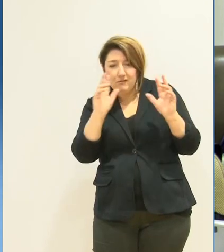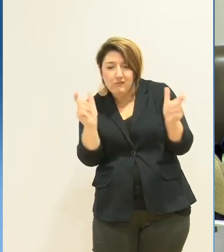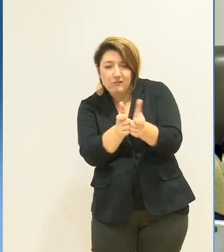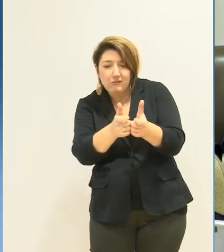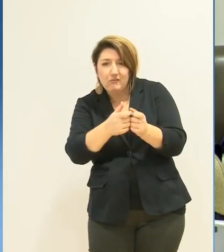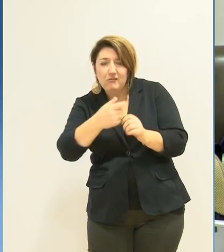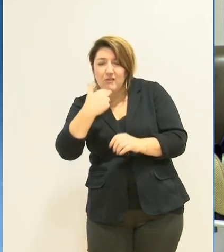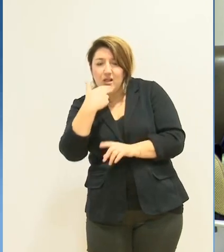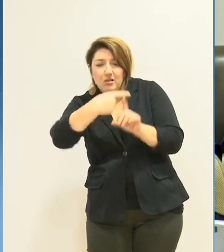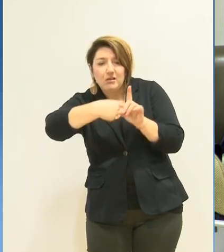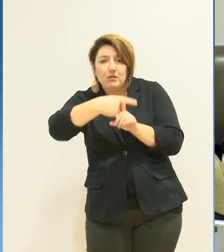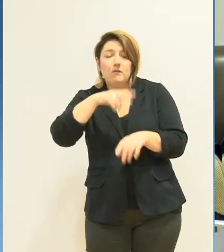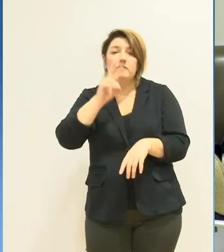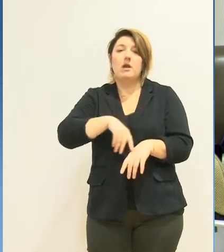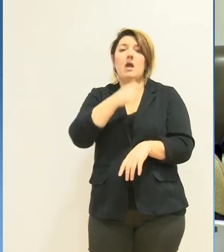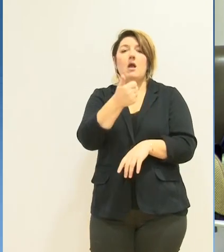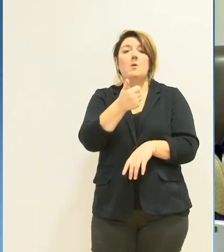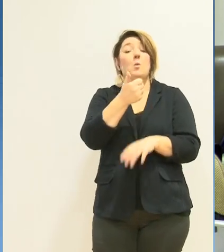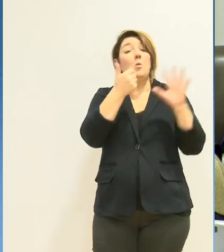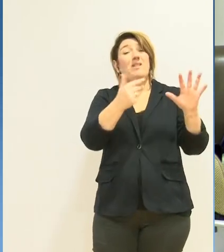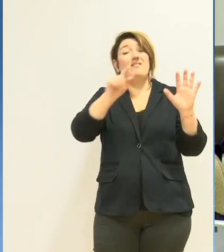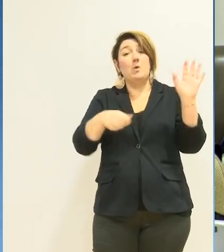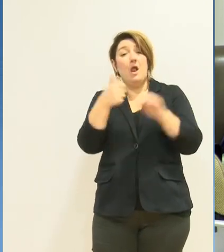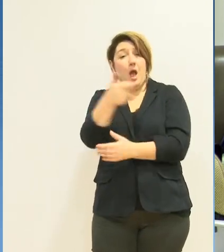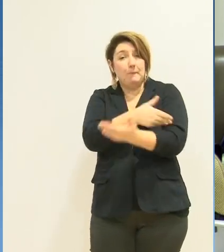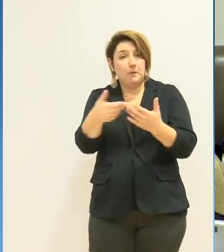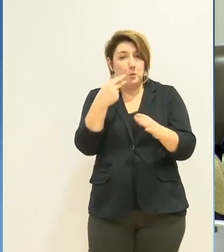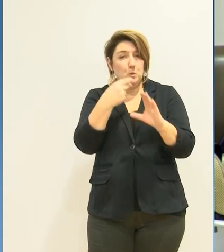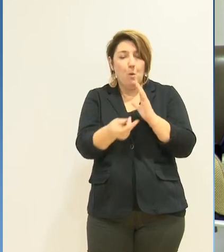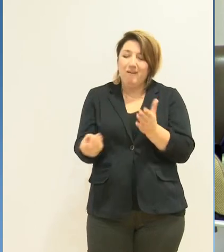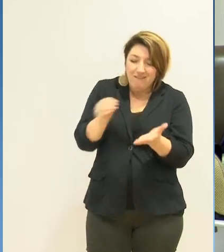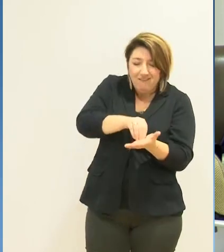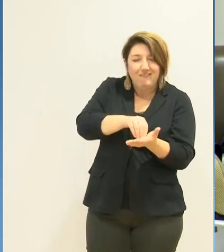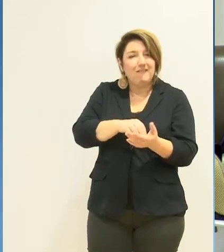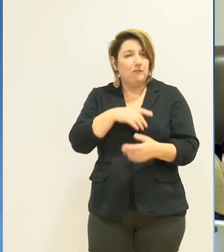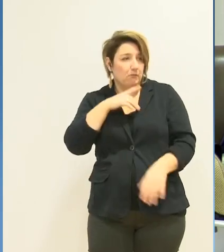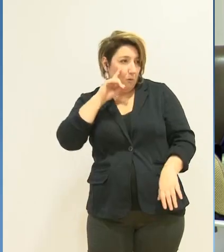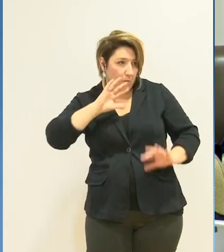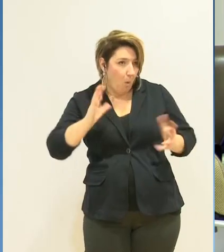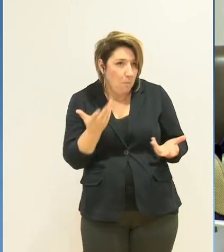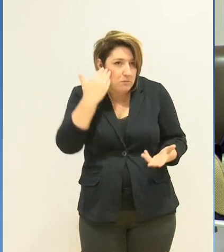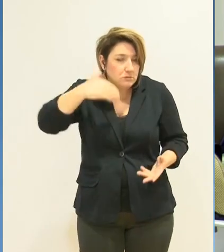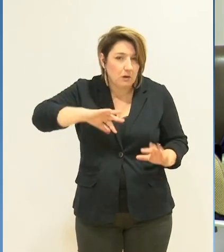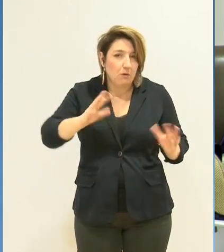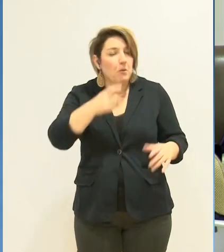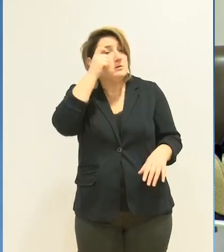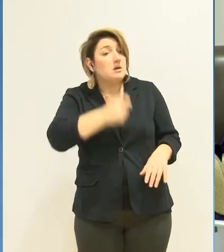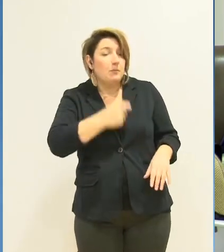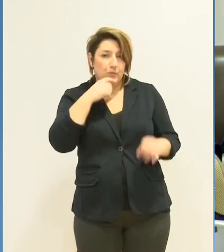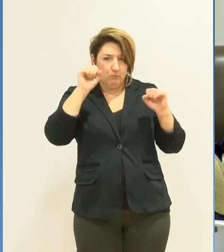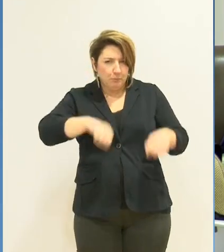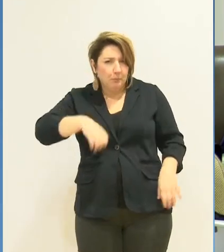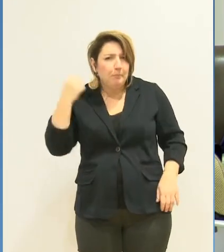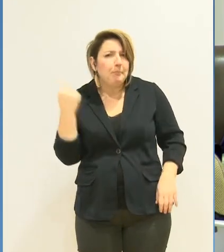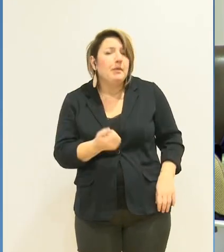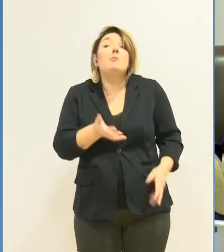budget c'est 8,1 milliards d'euros moi je dis chapeau ça pourra ça pourrais je souhaite me tromper mais ça pourrait être pire je n'ai qu'un